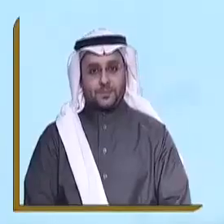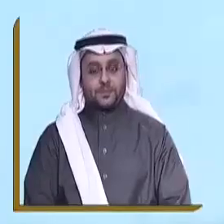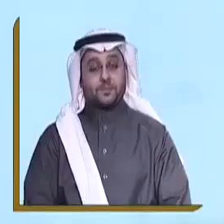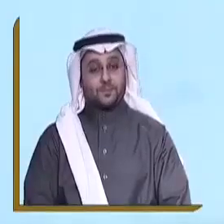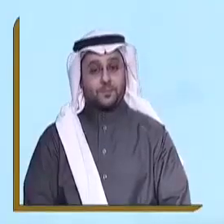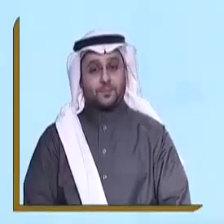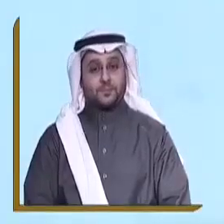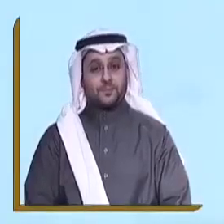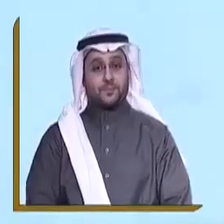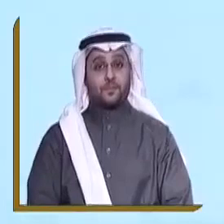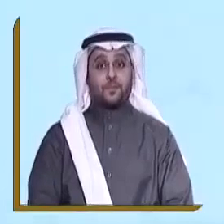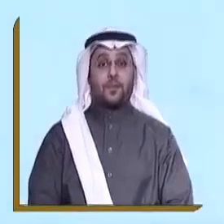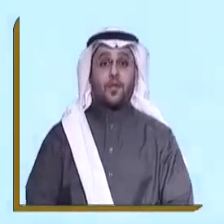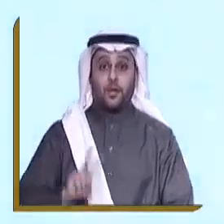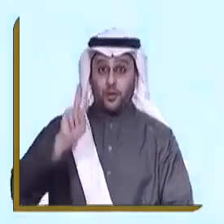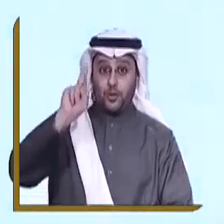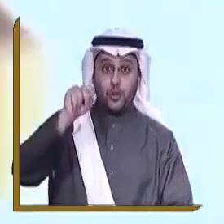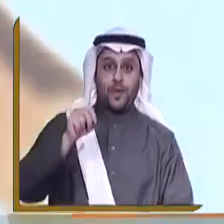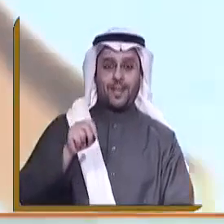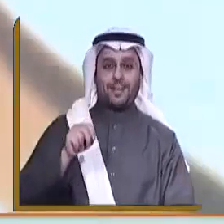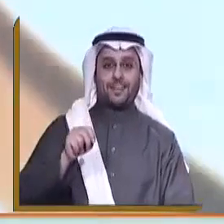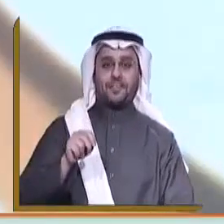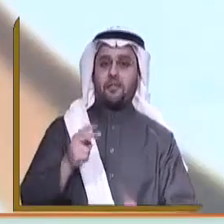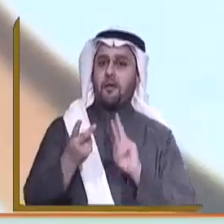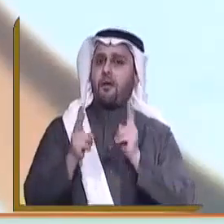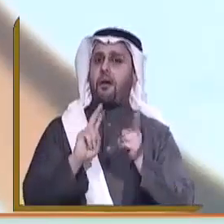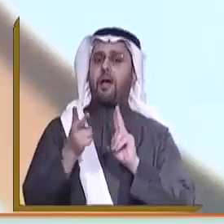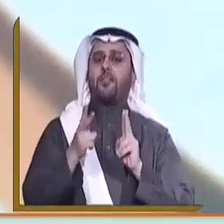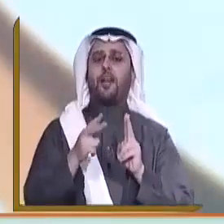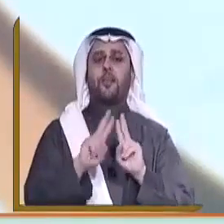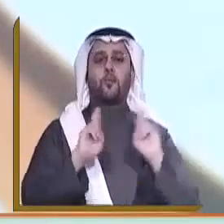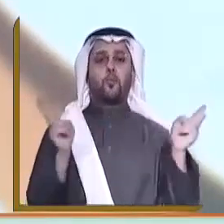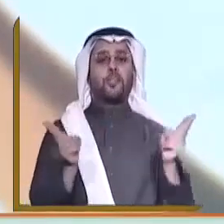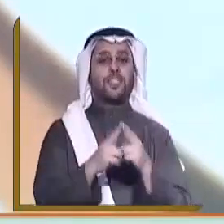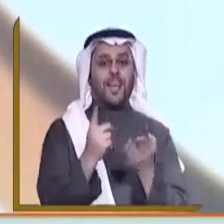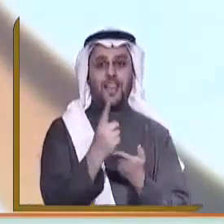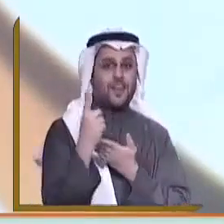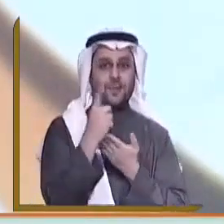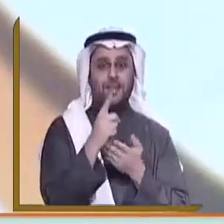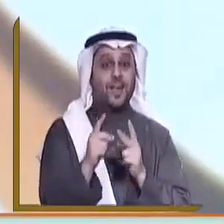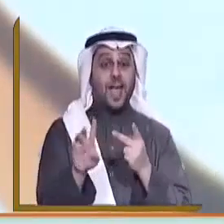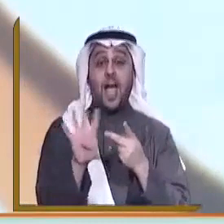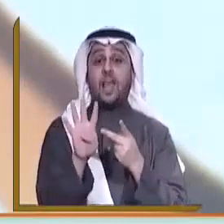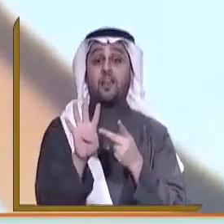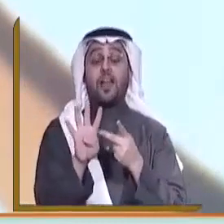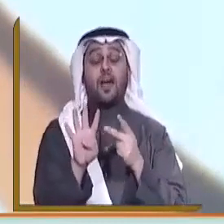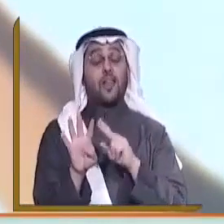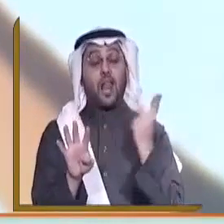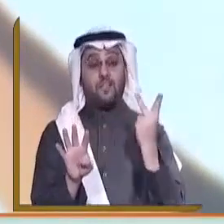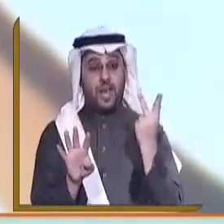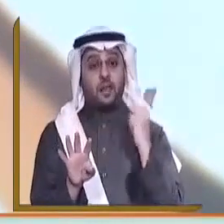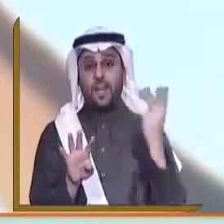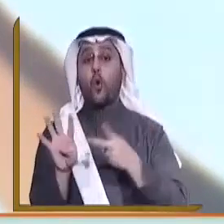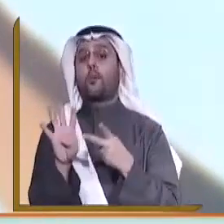ساس يومان حافل لفعاليات منتدى الالتزام البيئي 2024 في الرياض بمشاركه